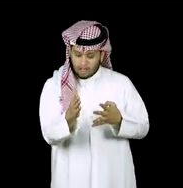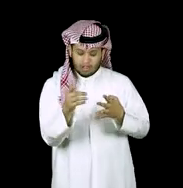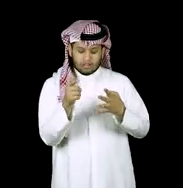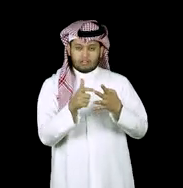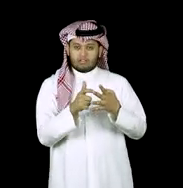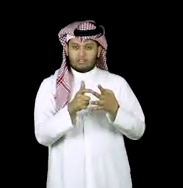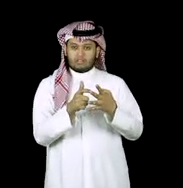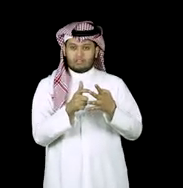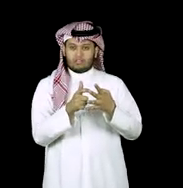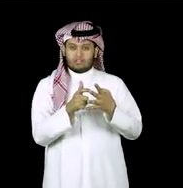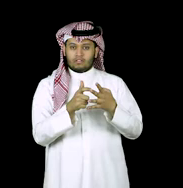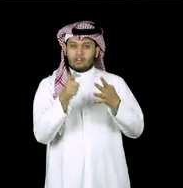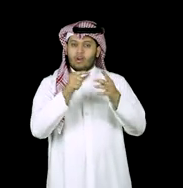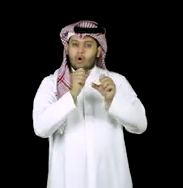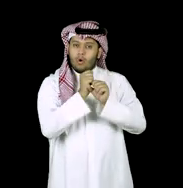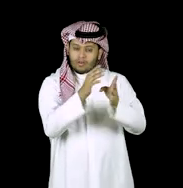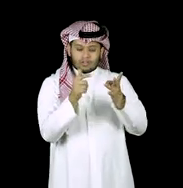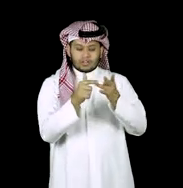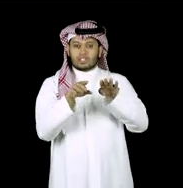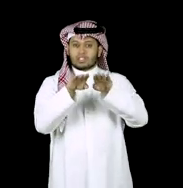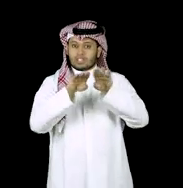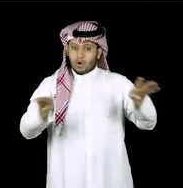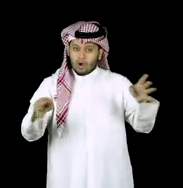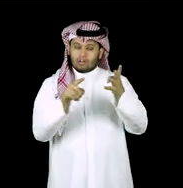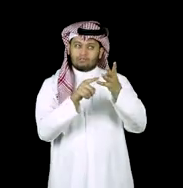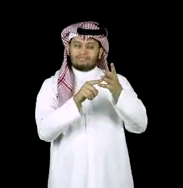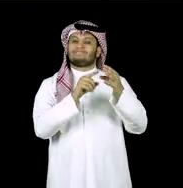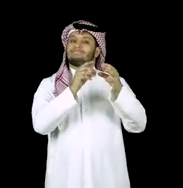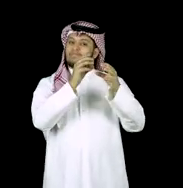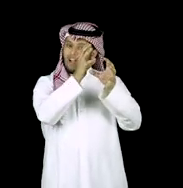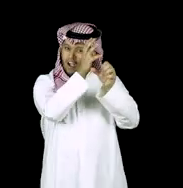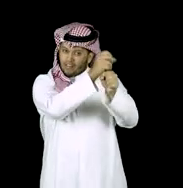والمساواة والحرية والوفاء.